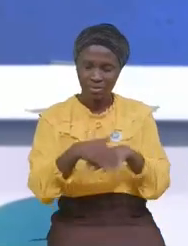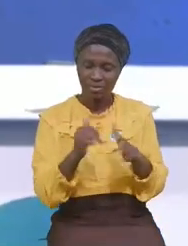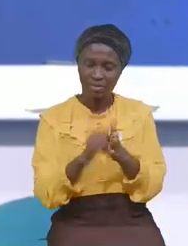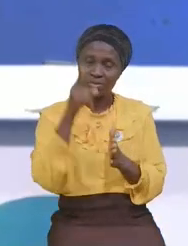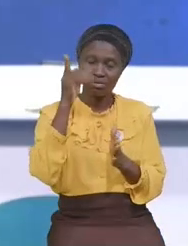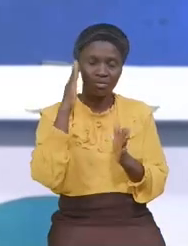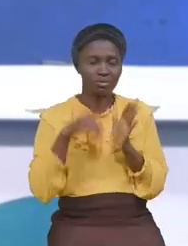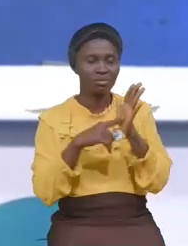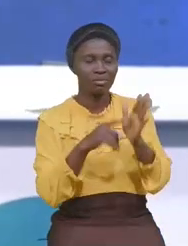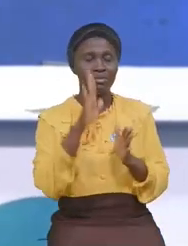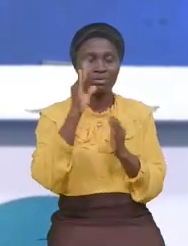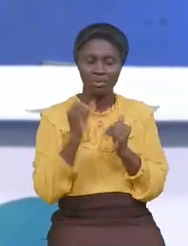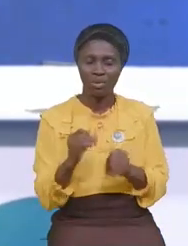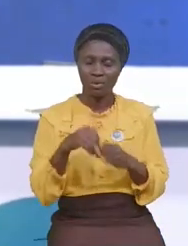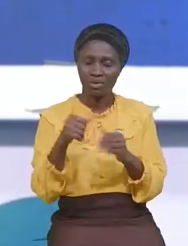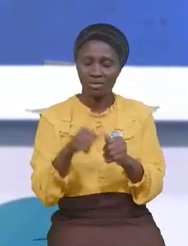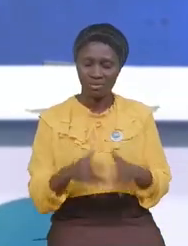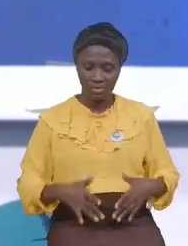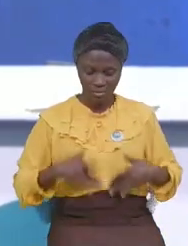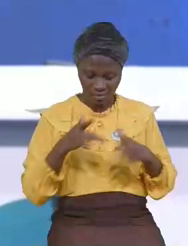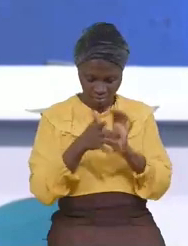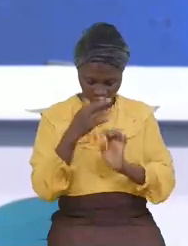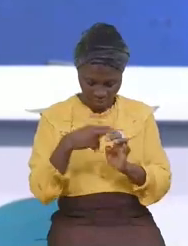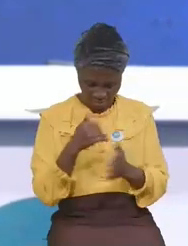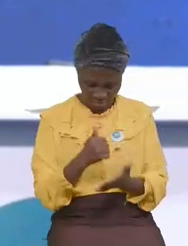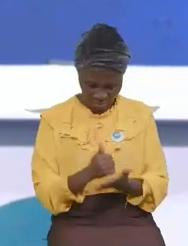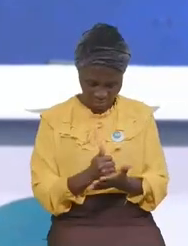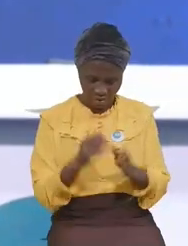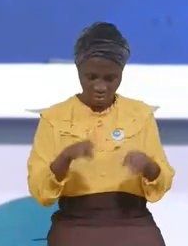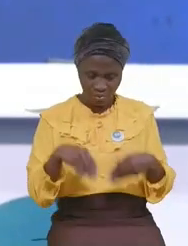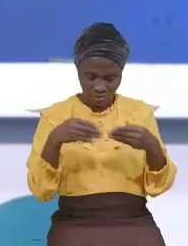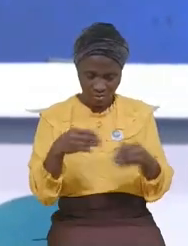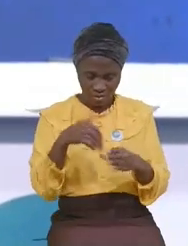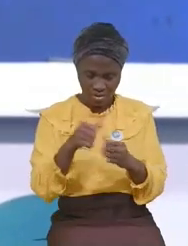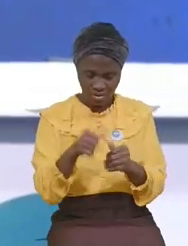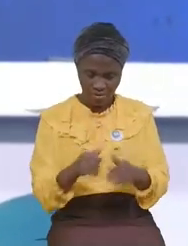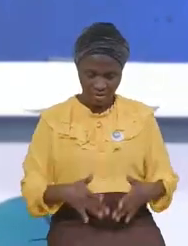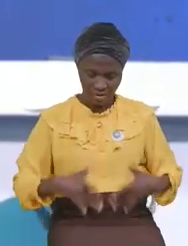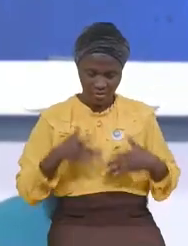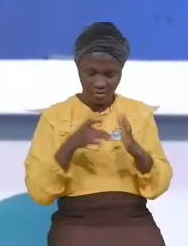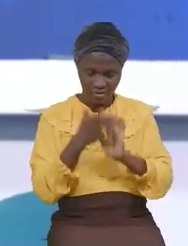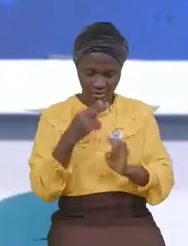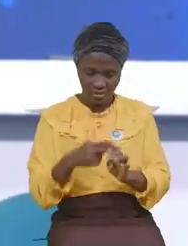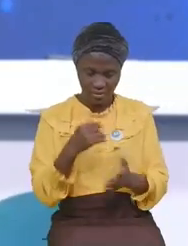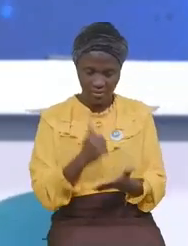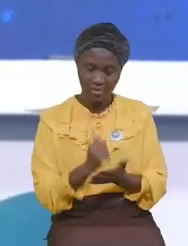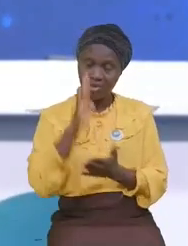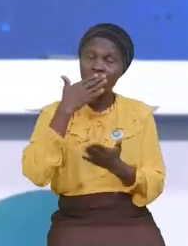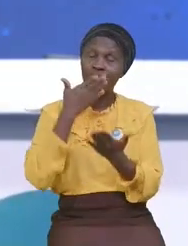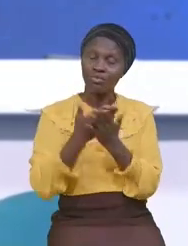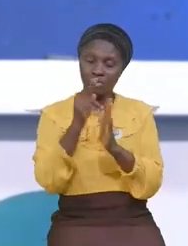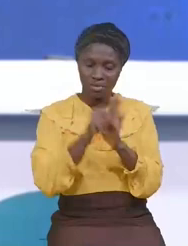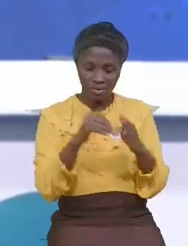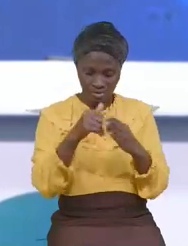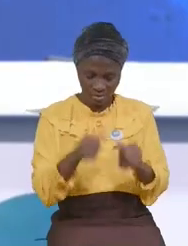nous demandons ce soir que tu manifestes ta puissance dans chaque vie, qu'il y ait la provision dans chaque vie, ta bonté dans chaque